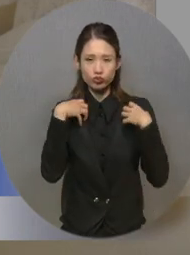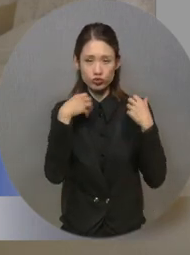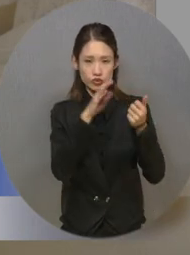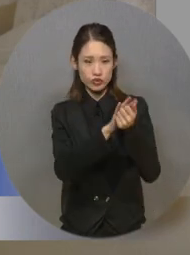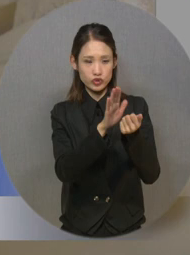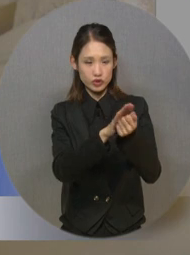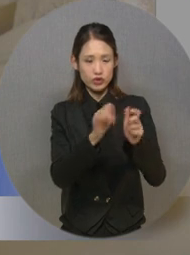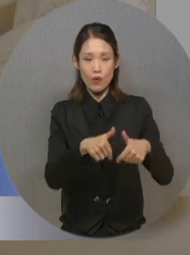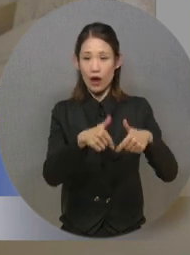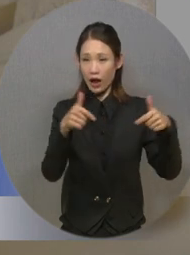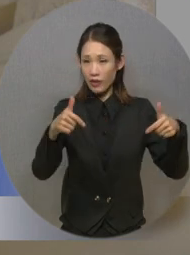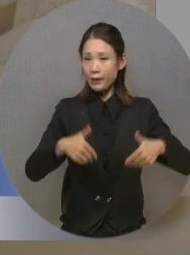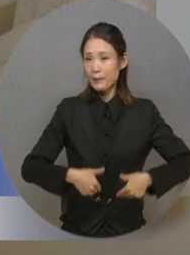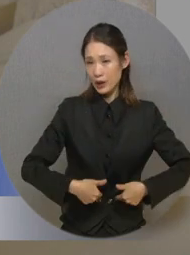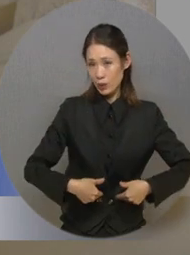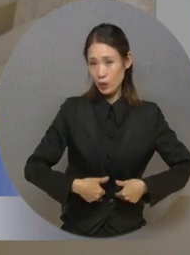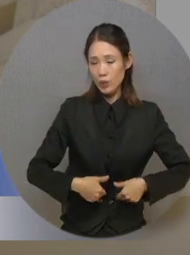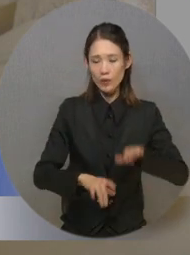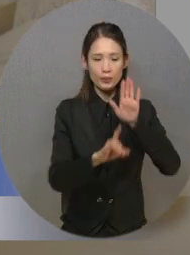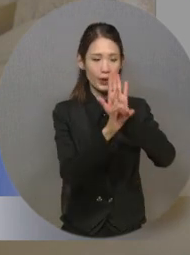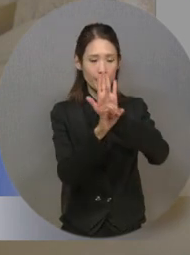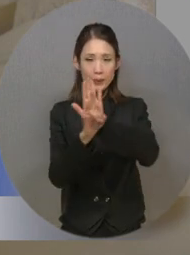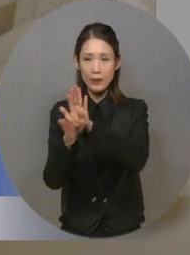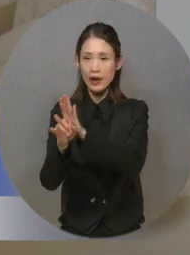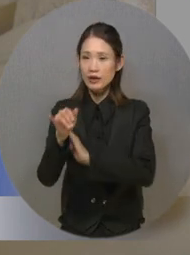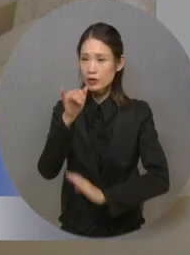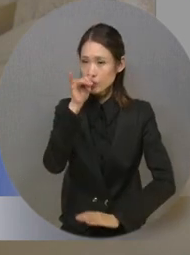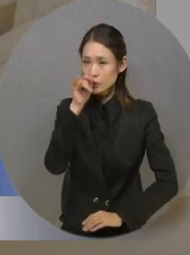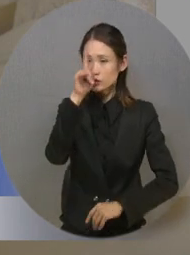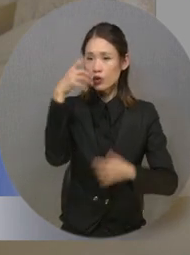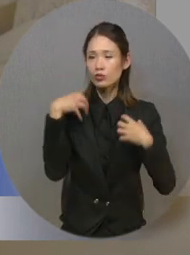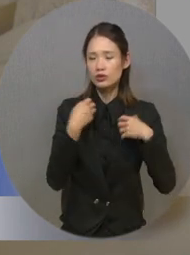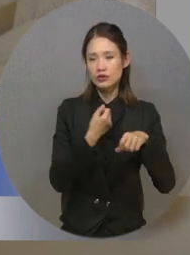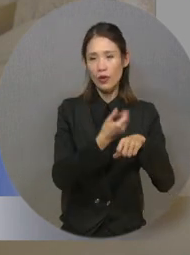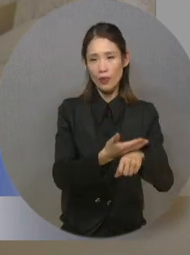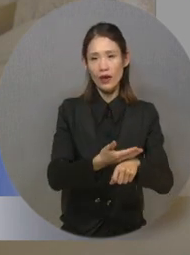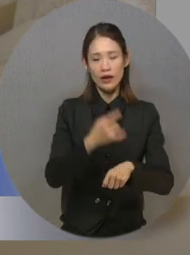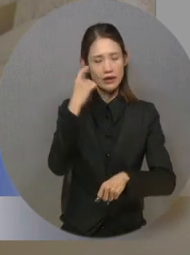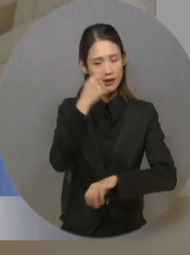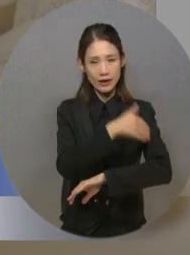알리고 이 서명을 모아 국회와 정부에 전달할 예정이라고 합니다.